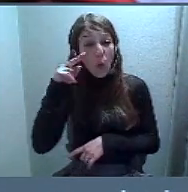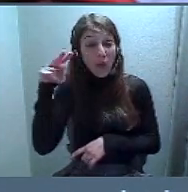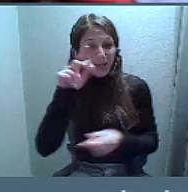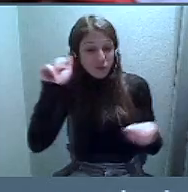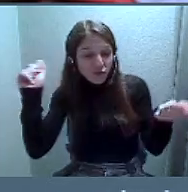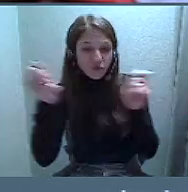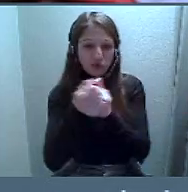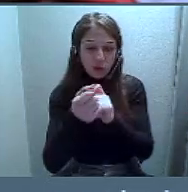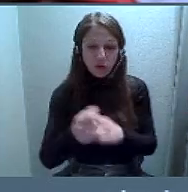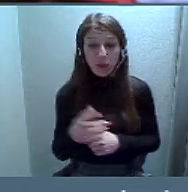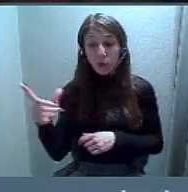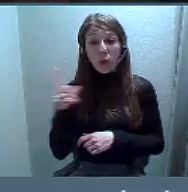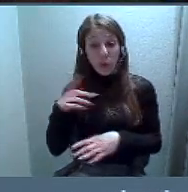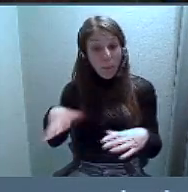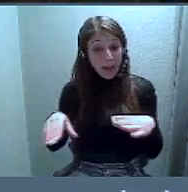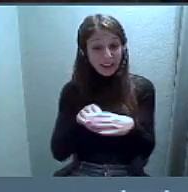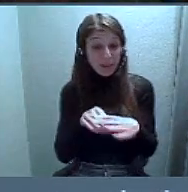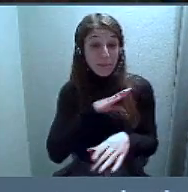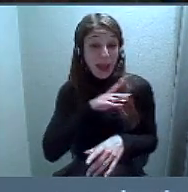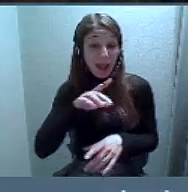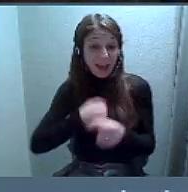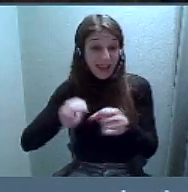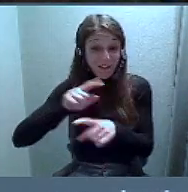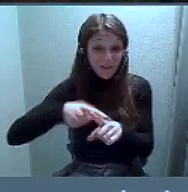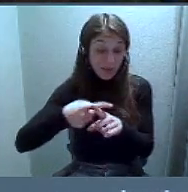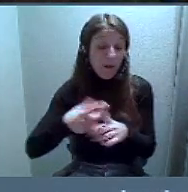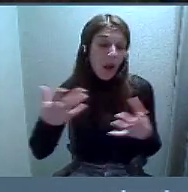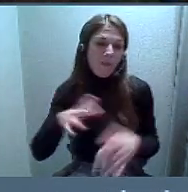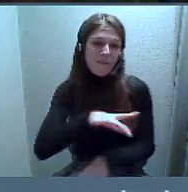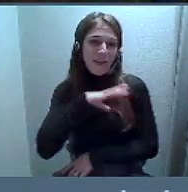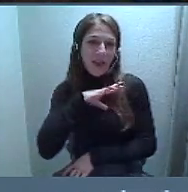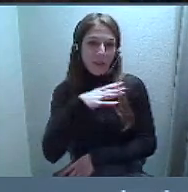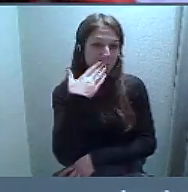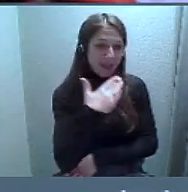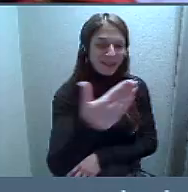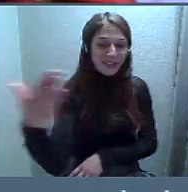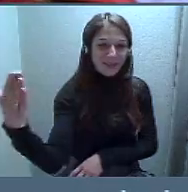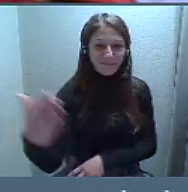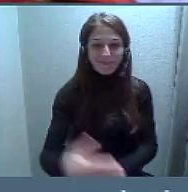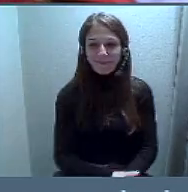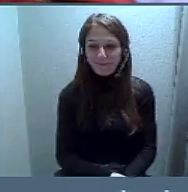peu contribué à ça, eh ben on en est très très fiers. Donc voilà, merci à vous, merci à tout le monde.